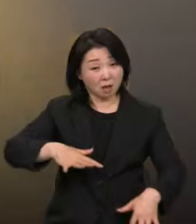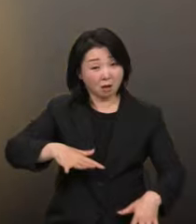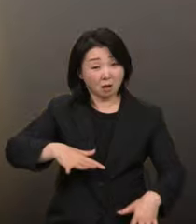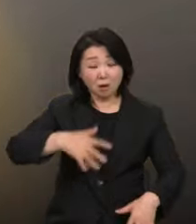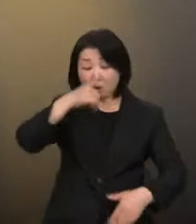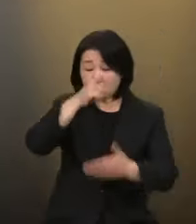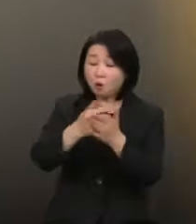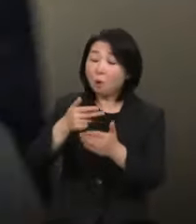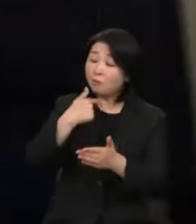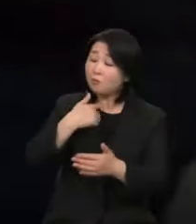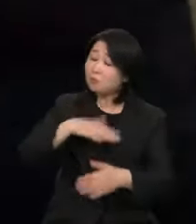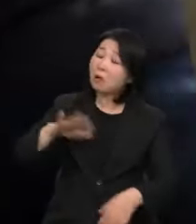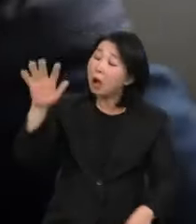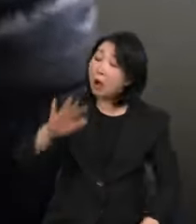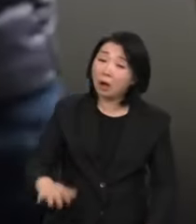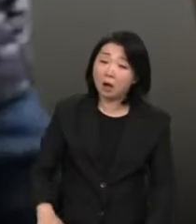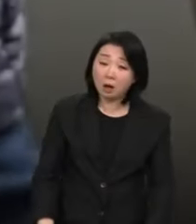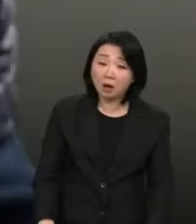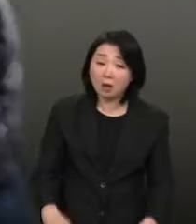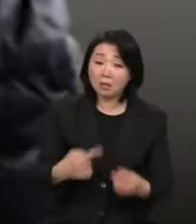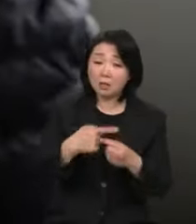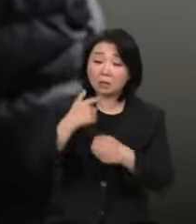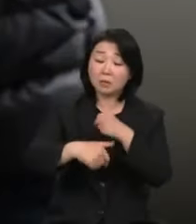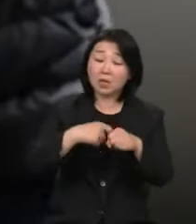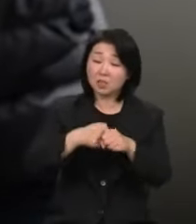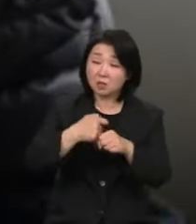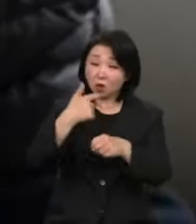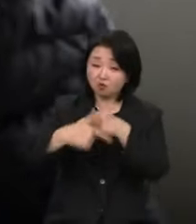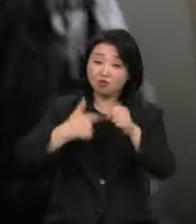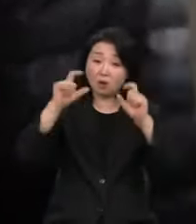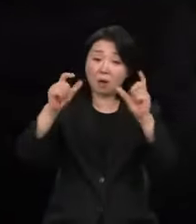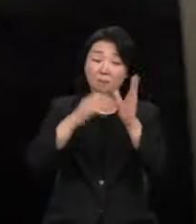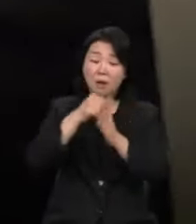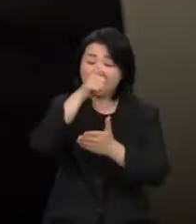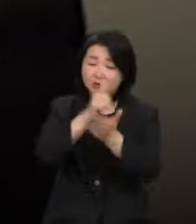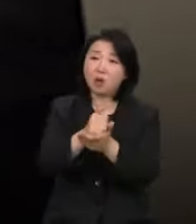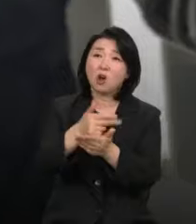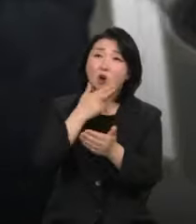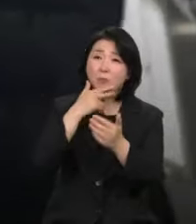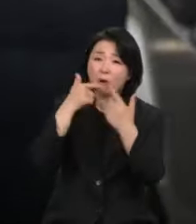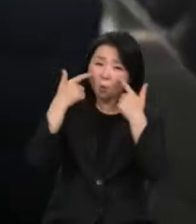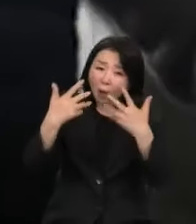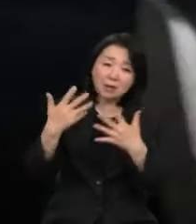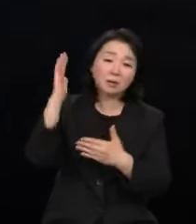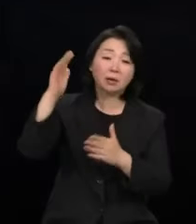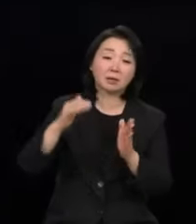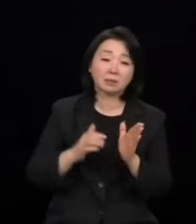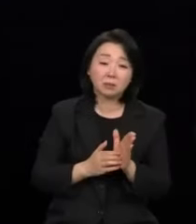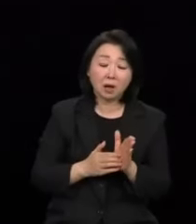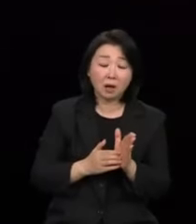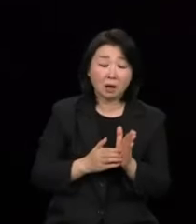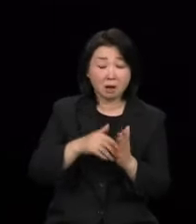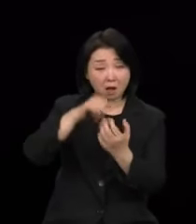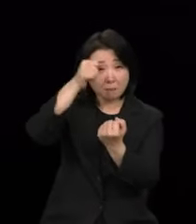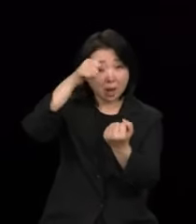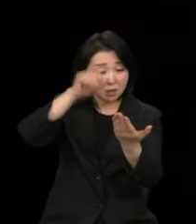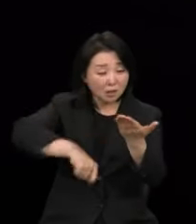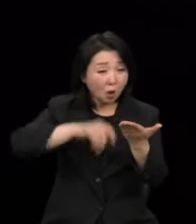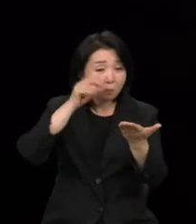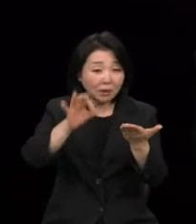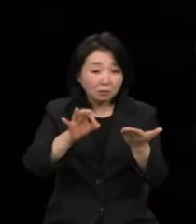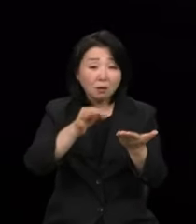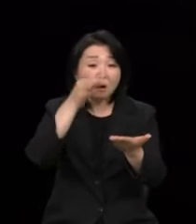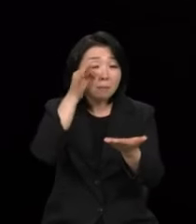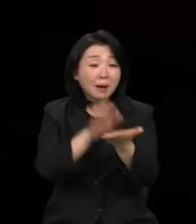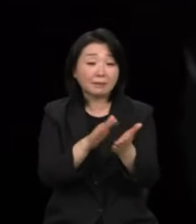부인해요? 가해자 측은 1심에서 징역 6년을 선고받았지만 무죄라고 주장했습니다. 판결문 보셨어요? 봤어요. 근데 판결문에 있는